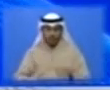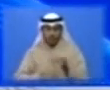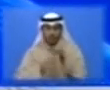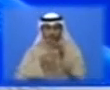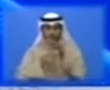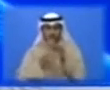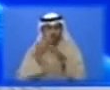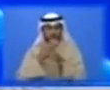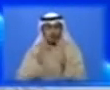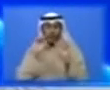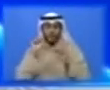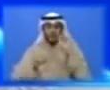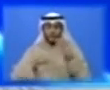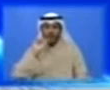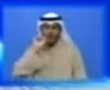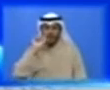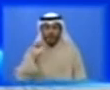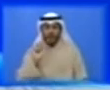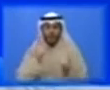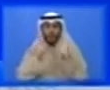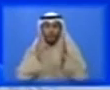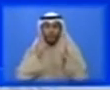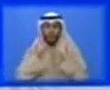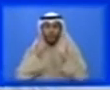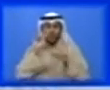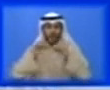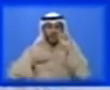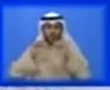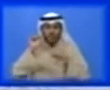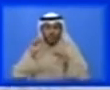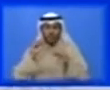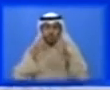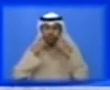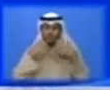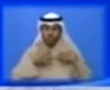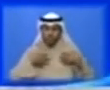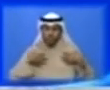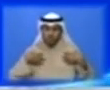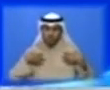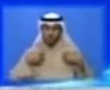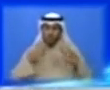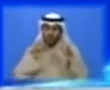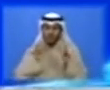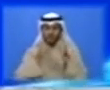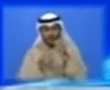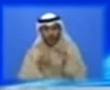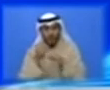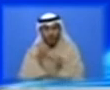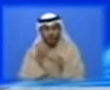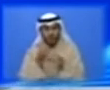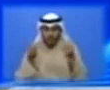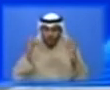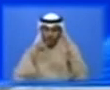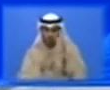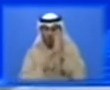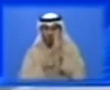إيسوفو رئيس جمهورية النيجر الصديقة، ضمنها سموه خالص تهانيه بمناسبة العيد الوطني